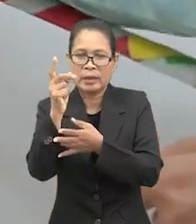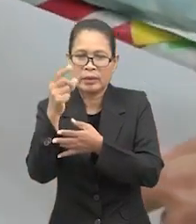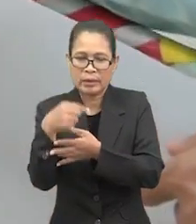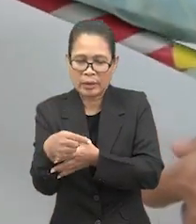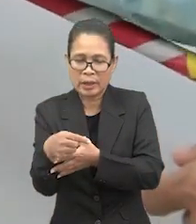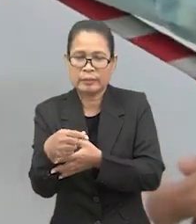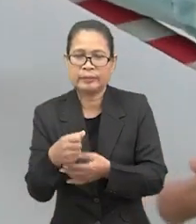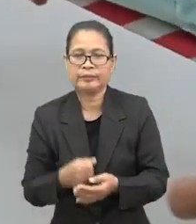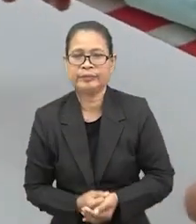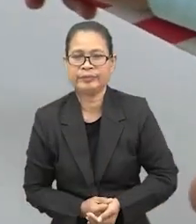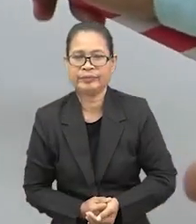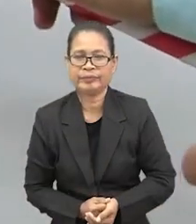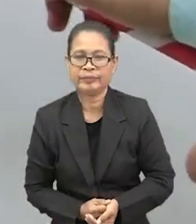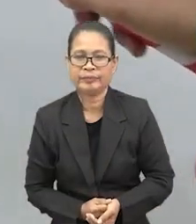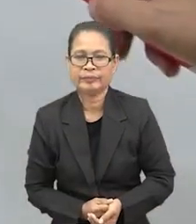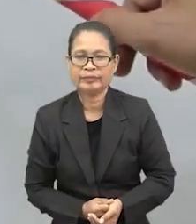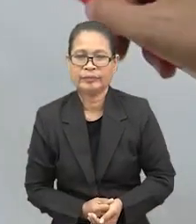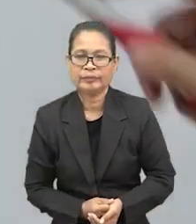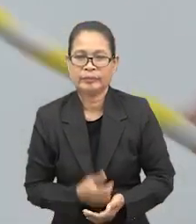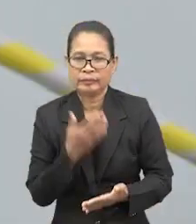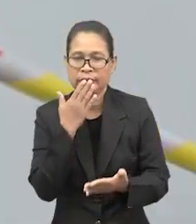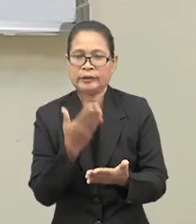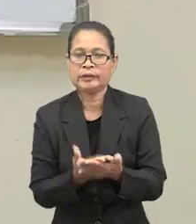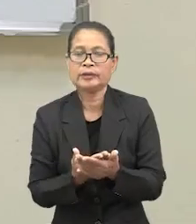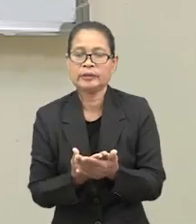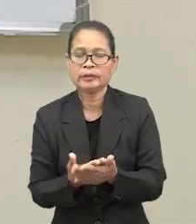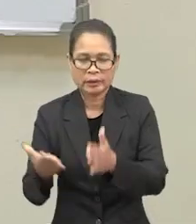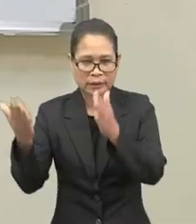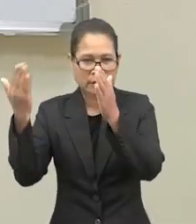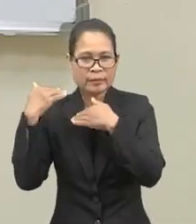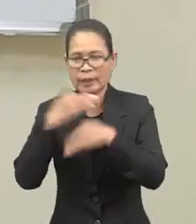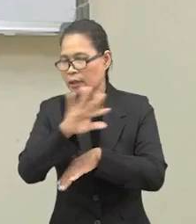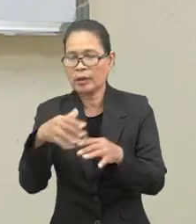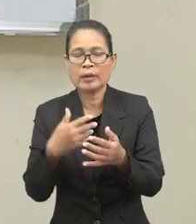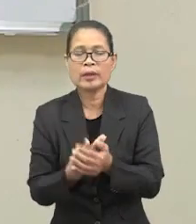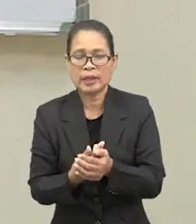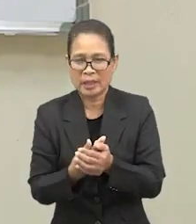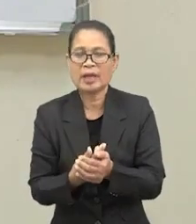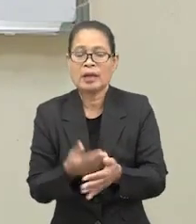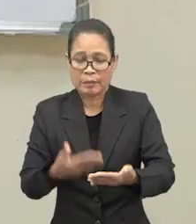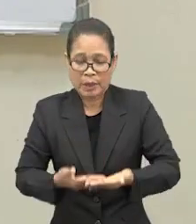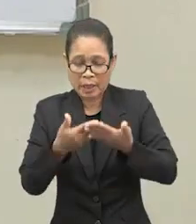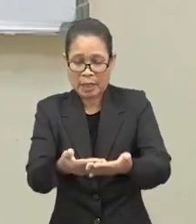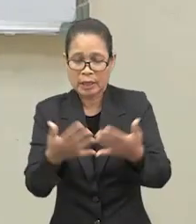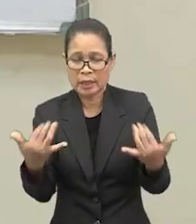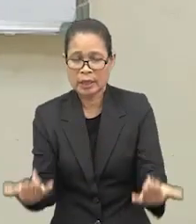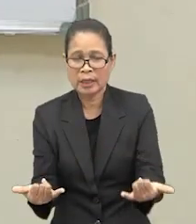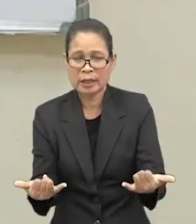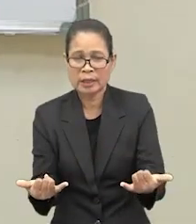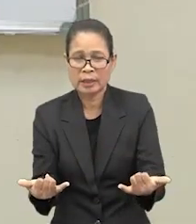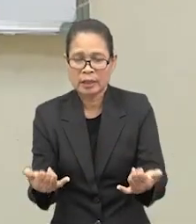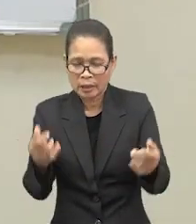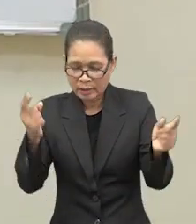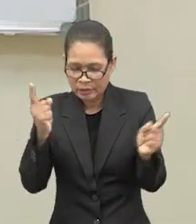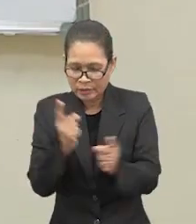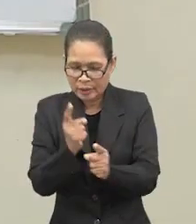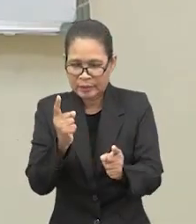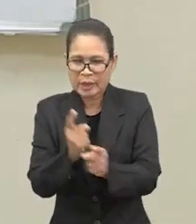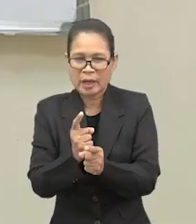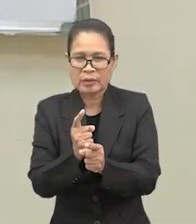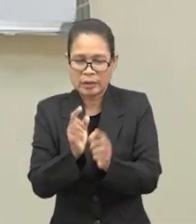miền, còn mán kilogram. Chà, ọc nè cứ xong không tha chùm nọt để con bằng cạn